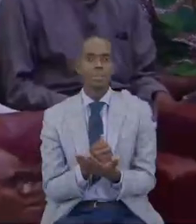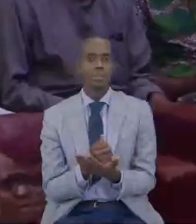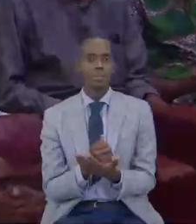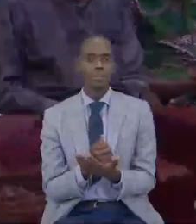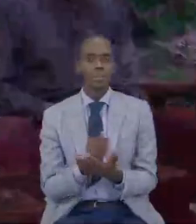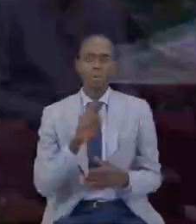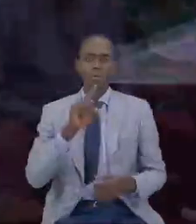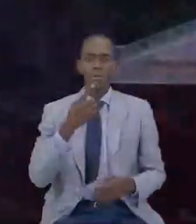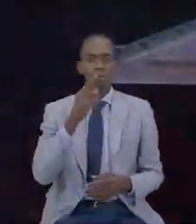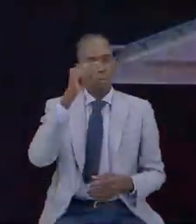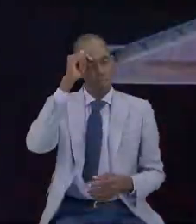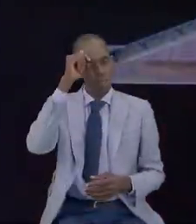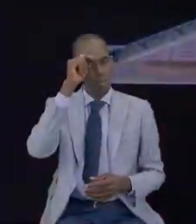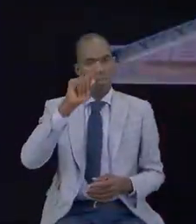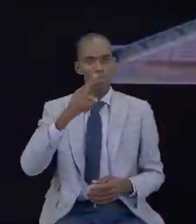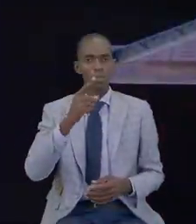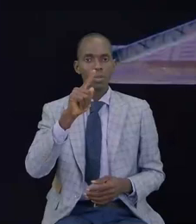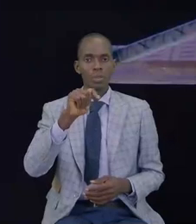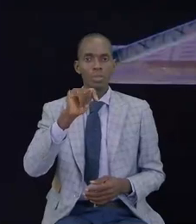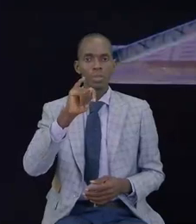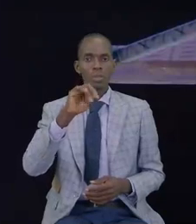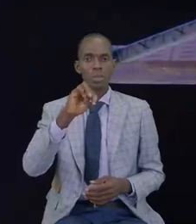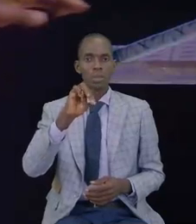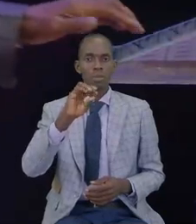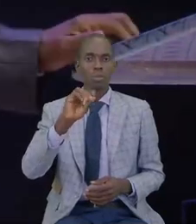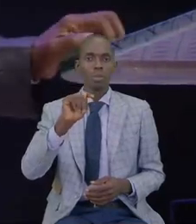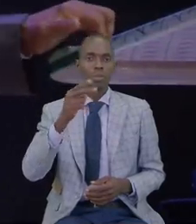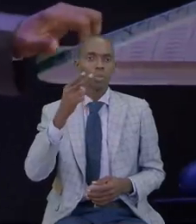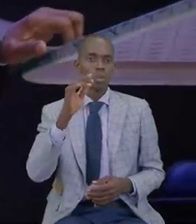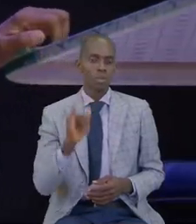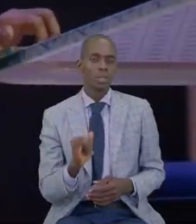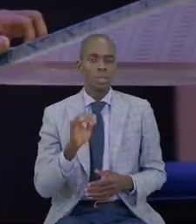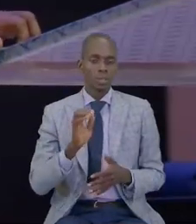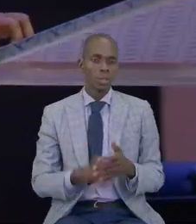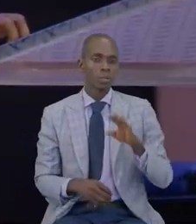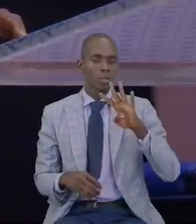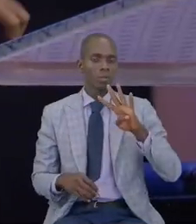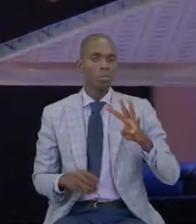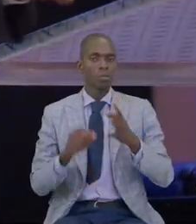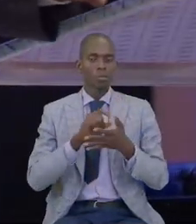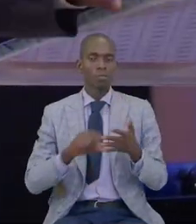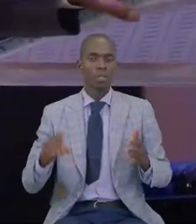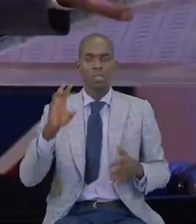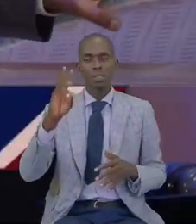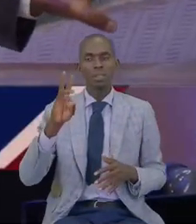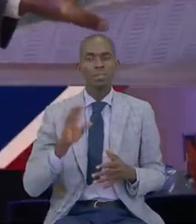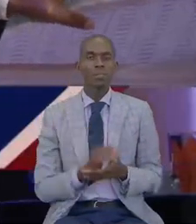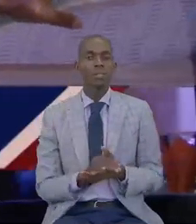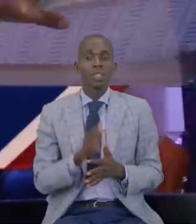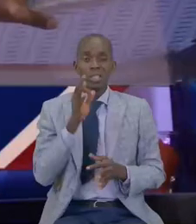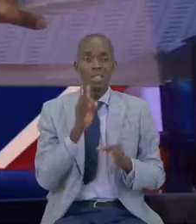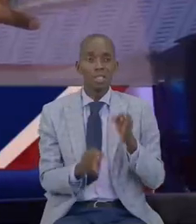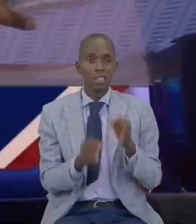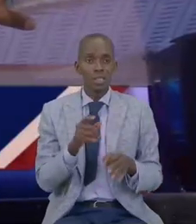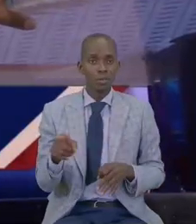1 Timothée chapitre 4, verset 6. 1 Timothée 4, verset 6.